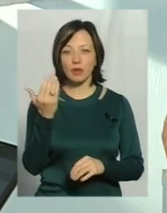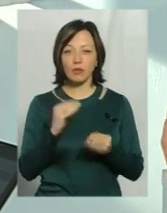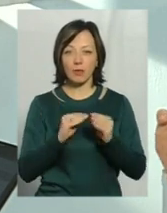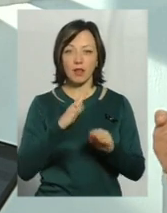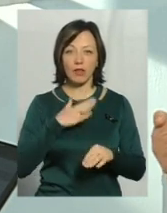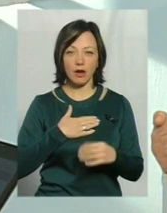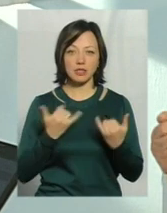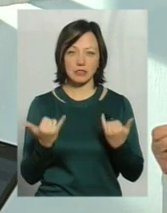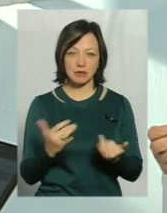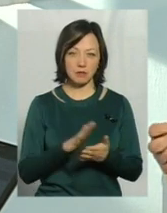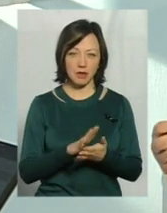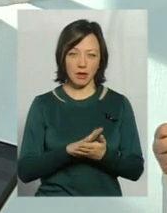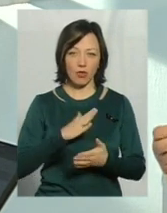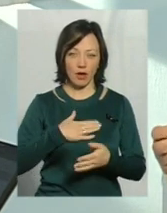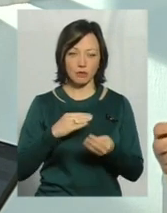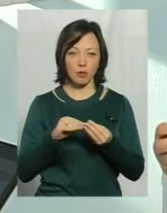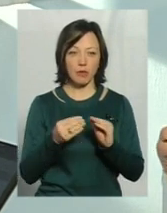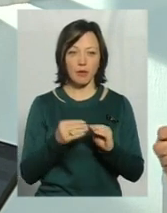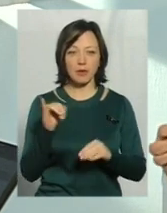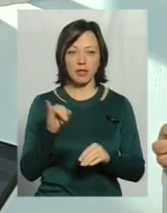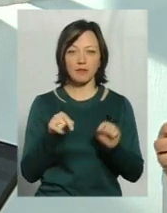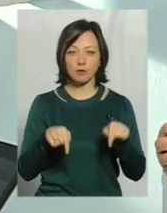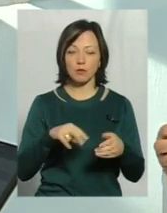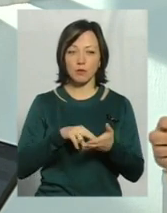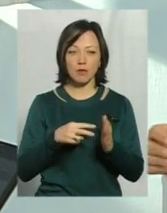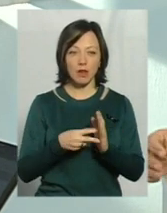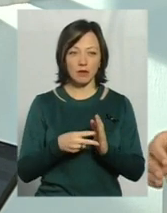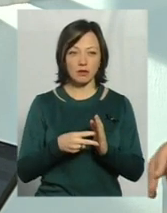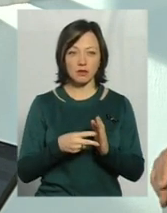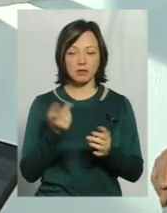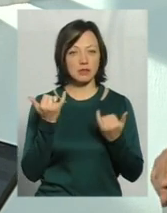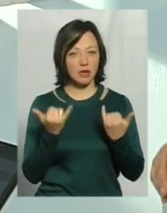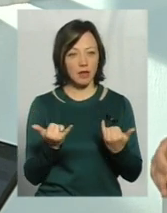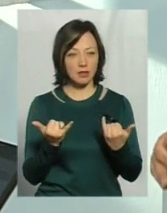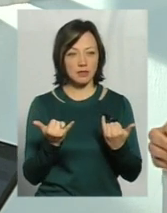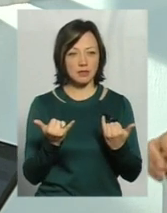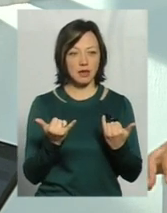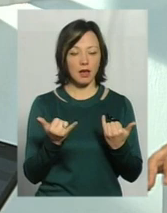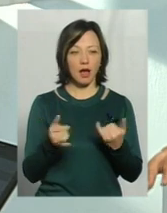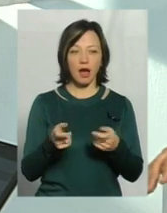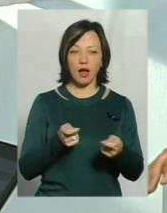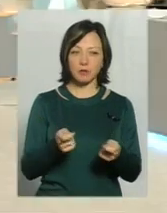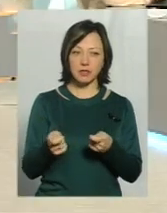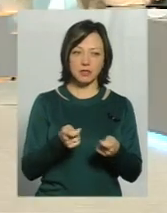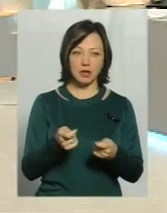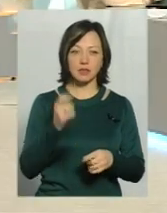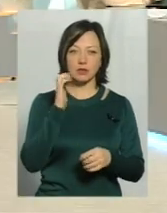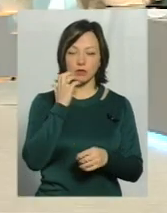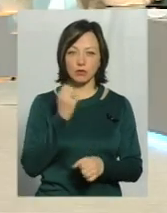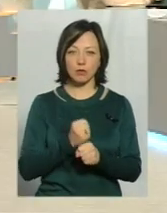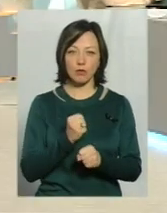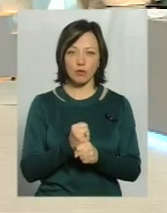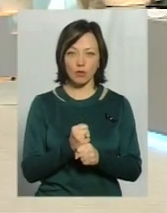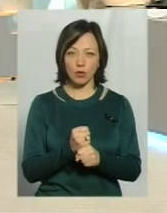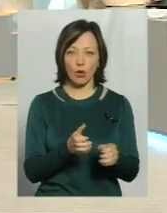наше сміття – це наші проблеми. І в цьому плані зараз адміністрація дуже веде серйозну роботу.